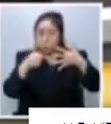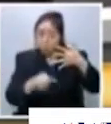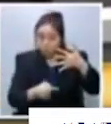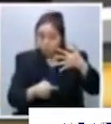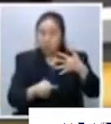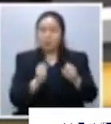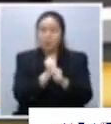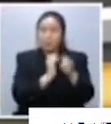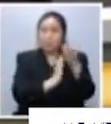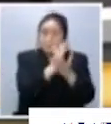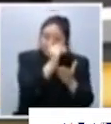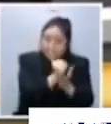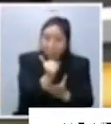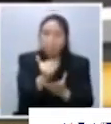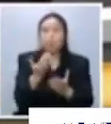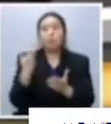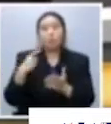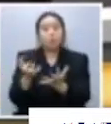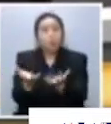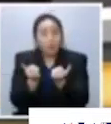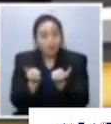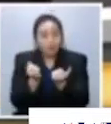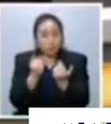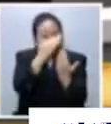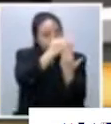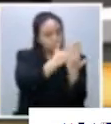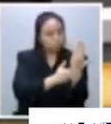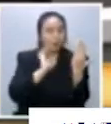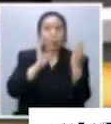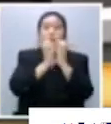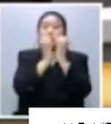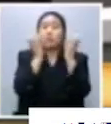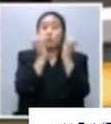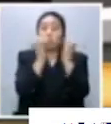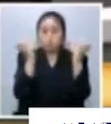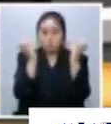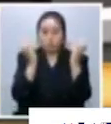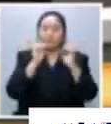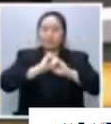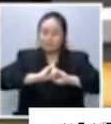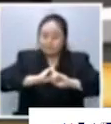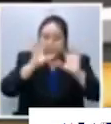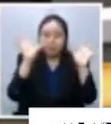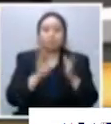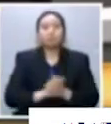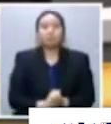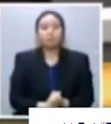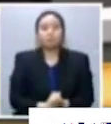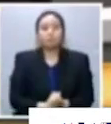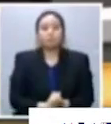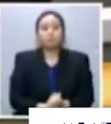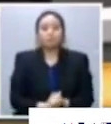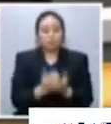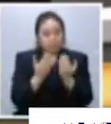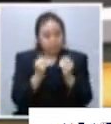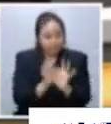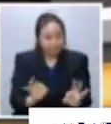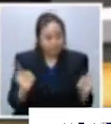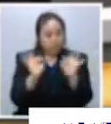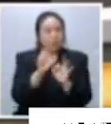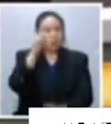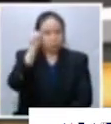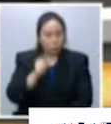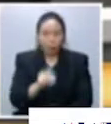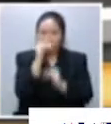มฤทธิ์และประโยชน์ที่คาดว่าจะได้รับตามบทบัญญัติรัฐธรรมนูญเนี่ยมันจะได้ชัดขึ้นนะครับและควรจะกำหนดตัวชี้วั